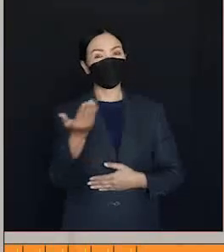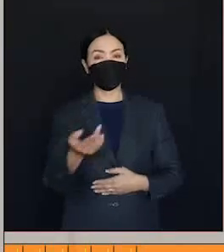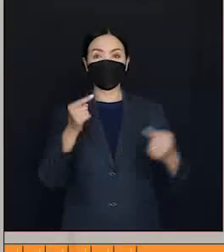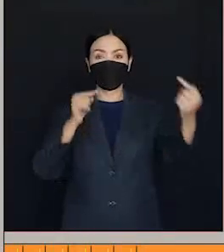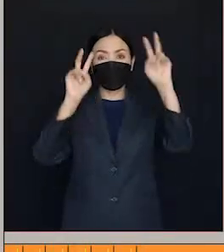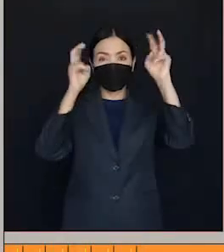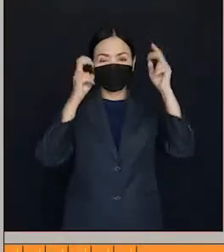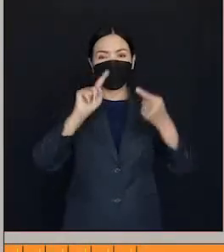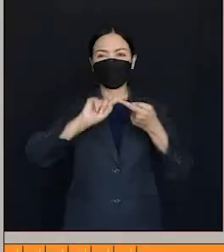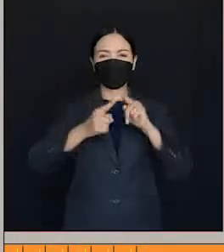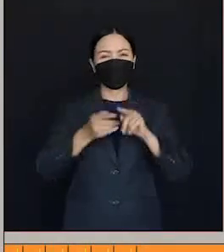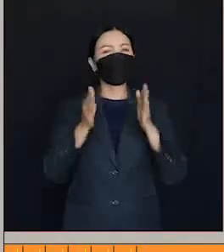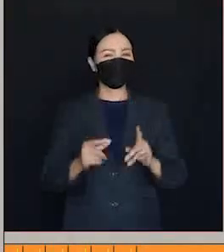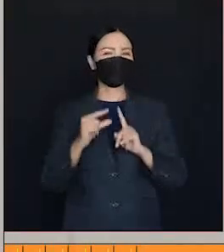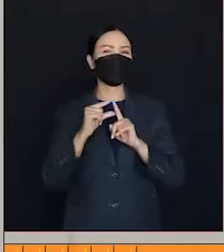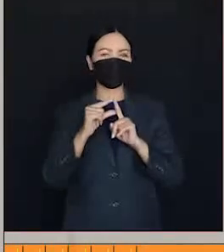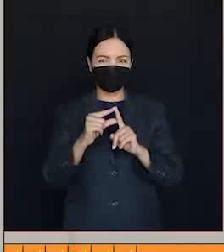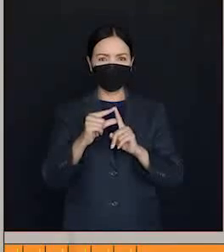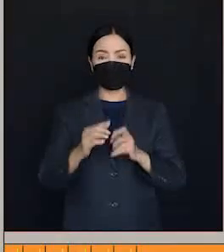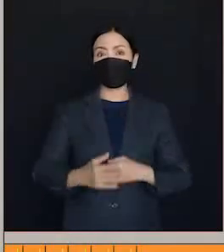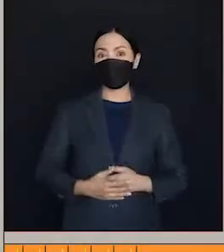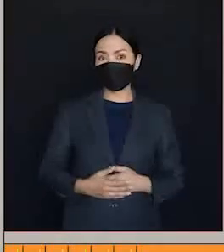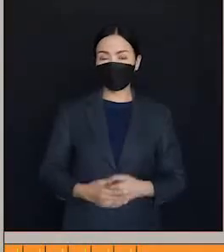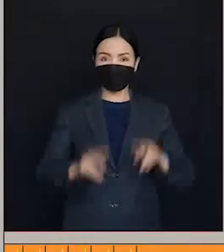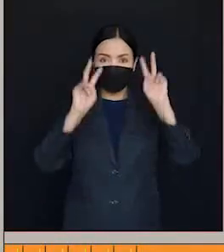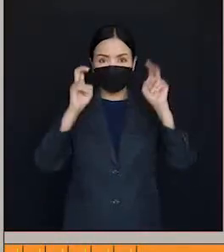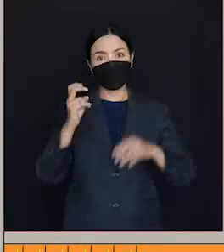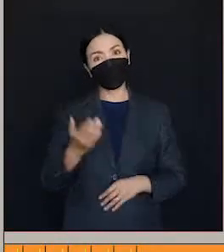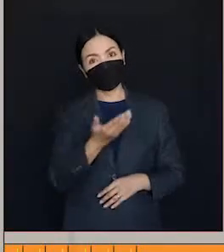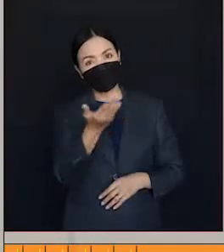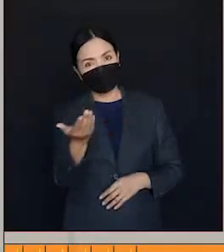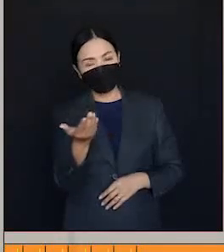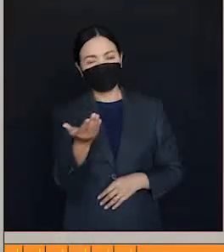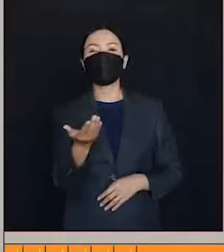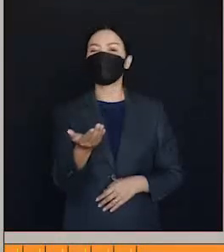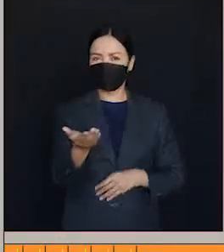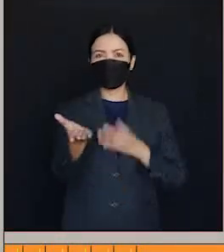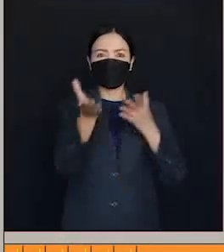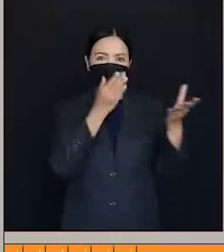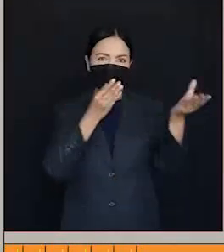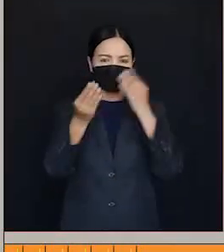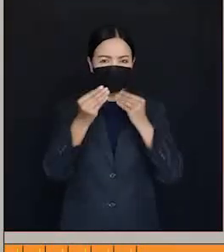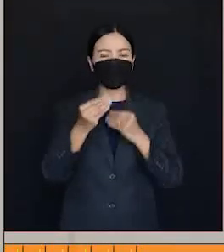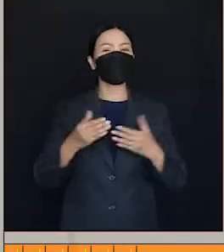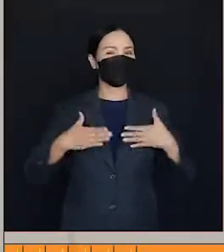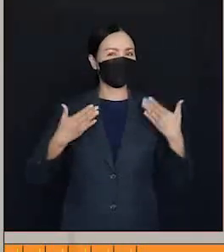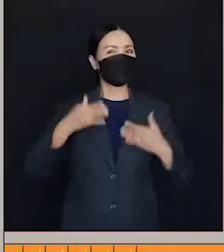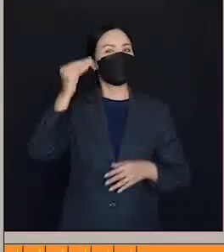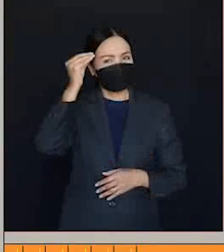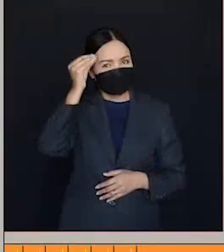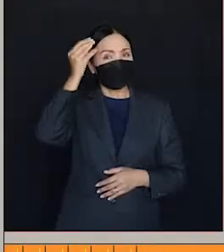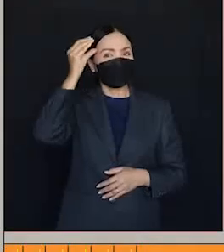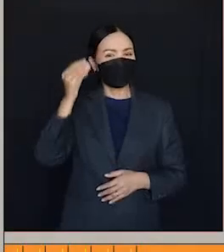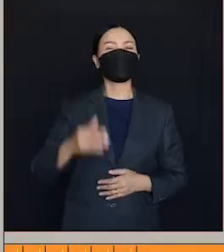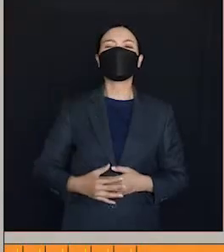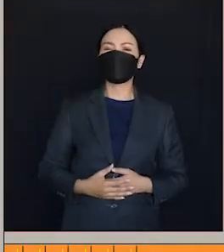สู่รายการเพื่อนกันค้นพันดีรายการที่จะชวนคุณผู้ชมนะคะไปเรียนรู้เรื่องราวที่ทั้งสนุกแล้วก็มีสา